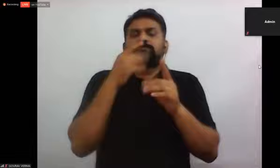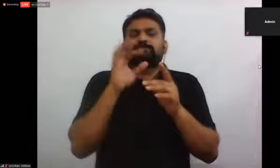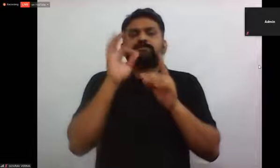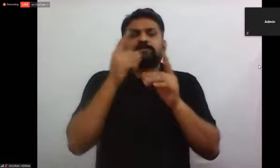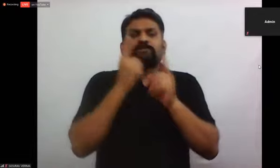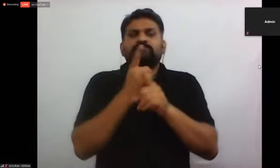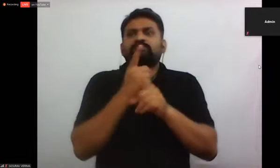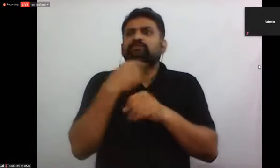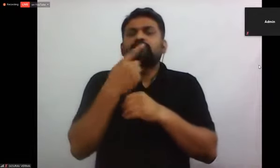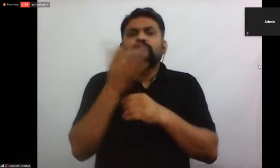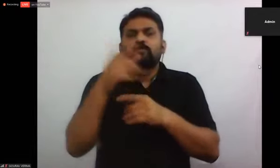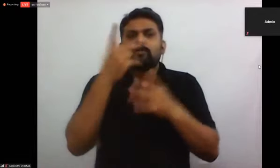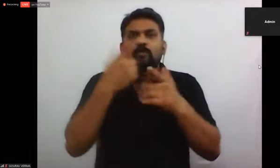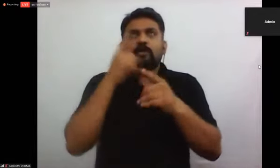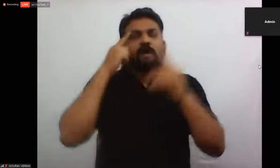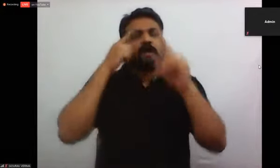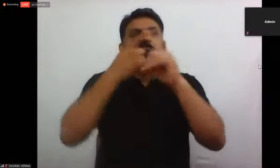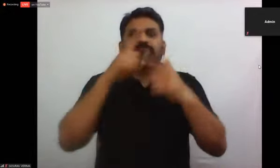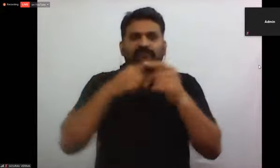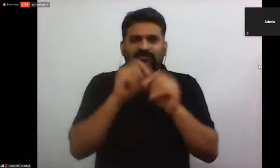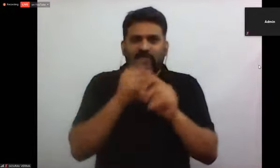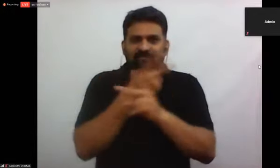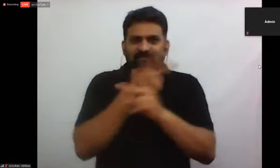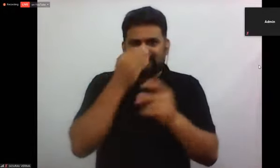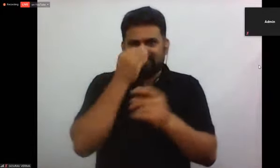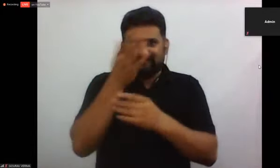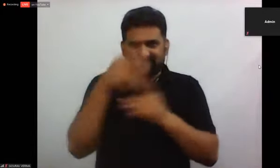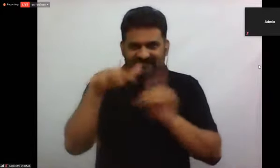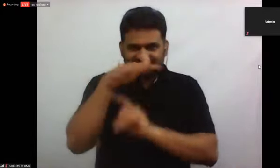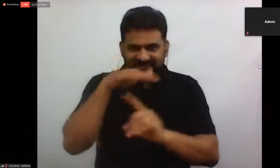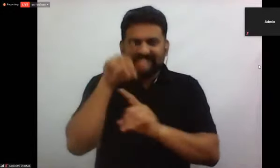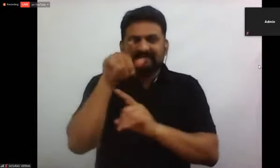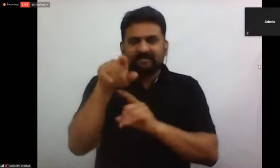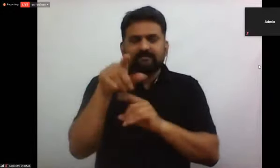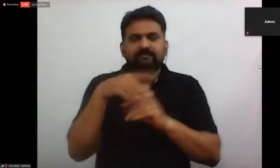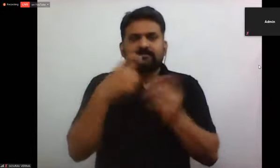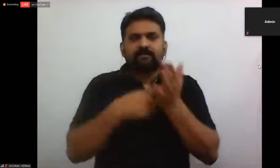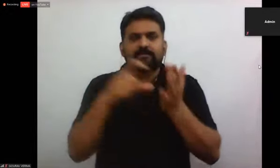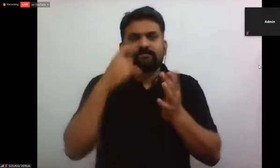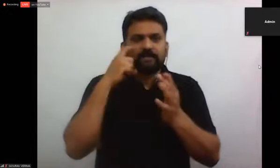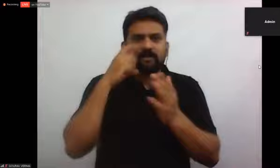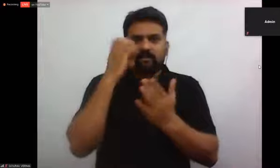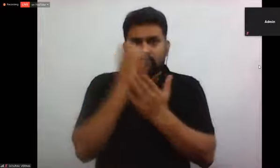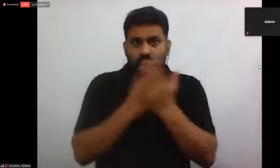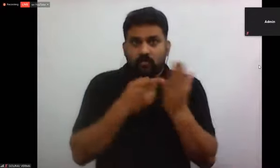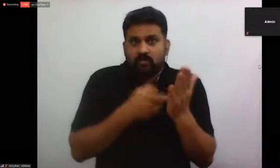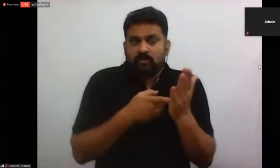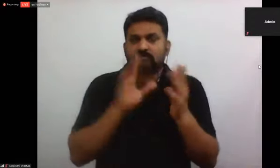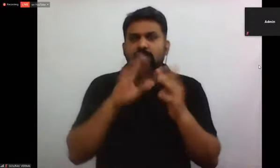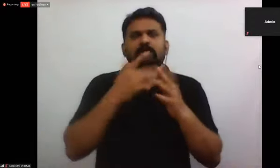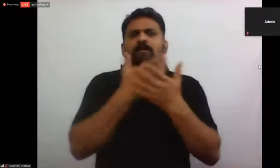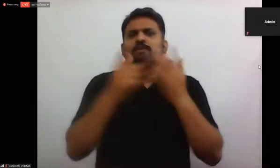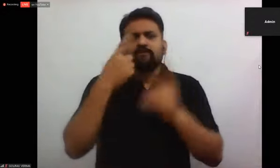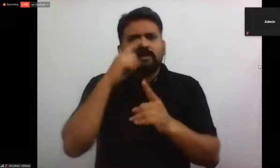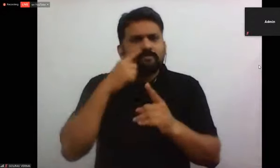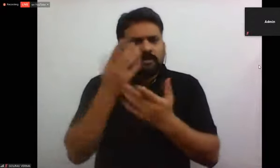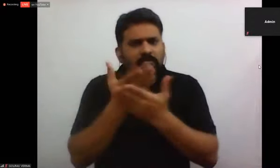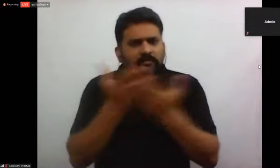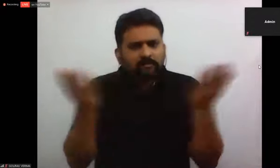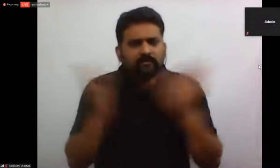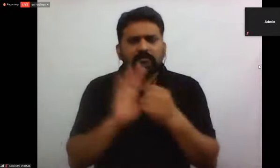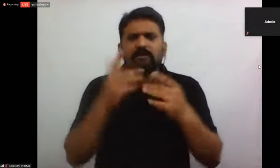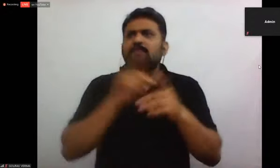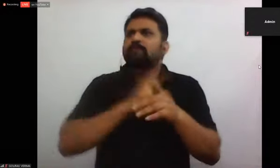उनको जॉब के लिए आसानी होती है, आरसीआई रिकॉग्नाइज्ड है वो कोर्स, लेकिन कोई भी पेरेंट्स हैं, दूसरे प्रोफेशनल्स